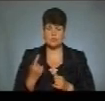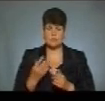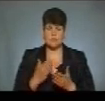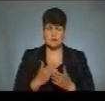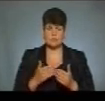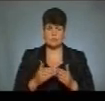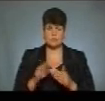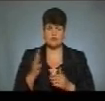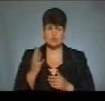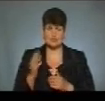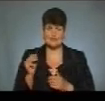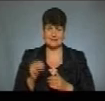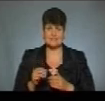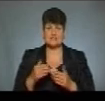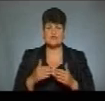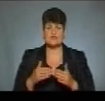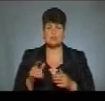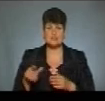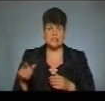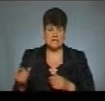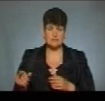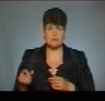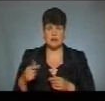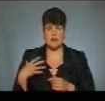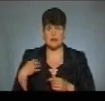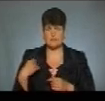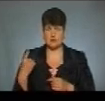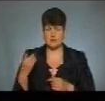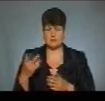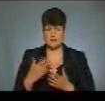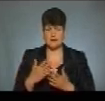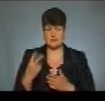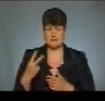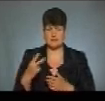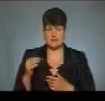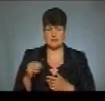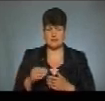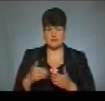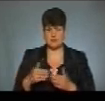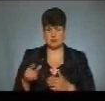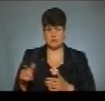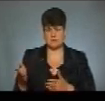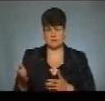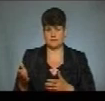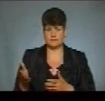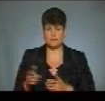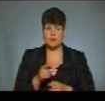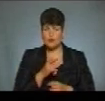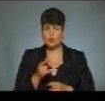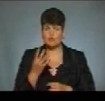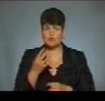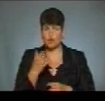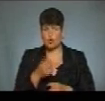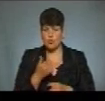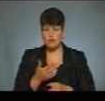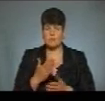маємо близько 4 тисяч випускників, то Львівська область має близько 20 тисяч випускників. Протягом 4 років ми